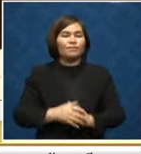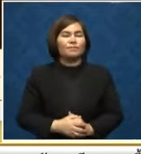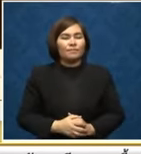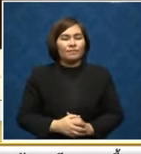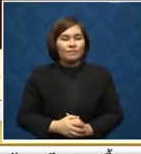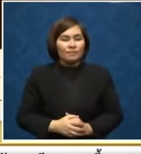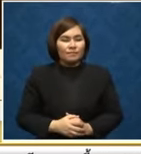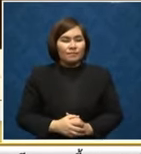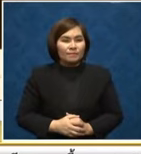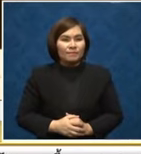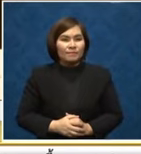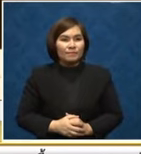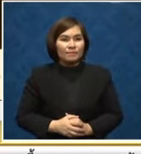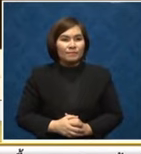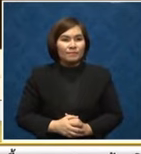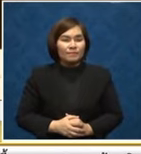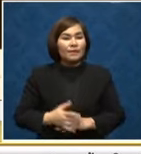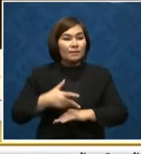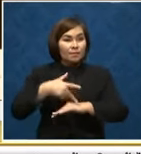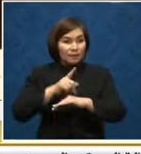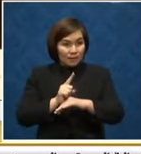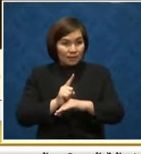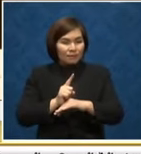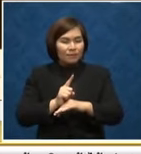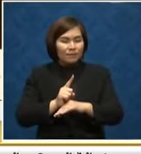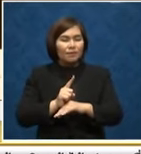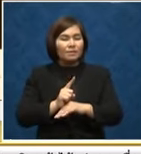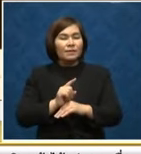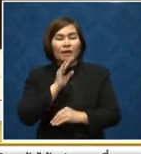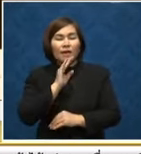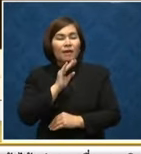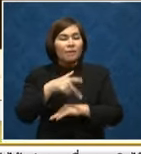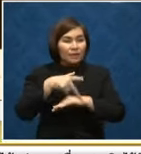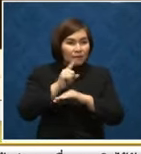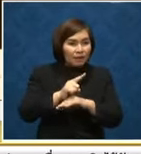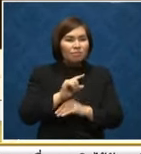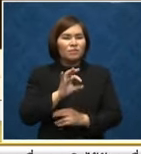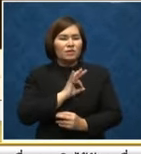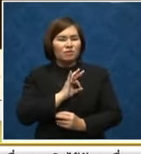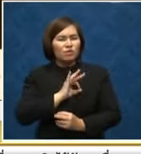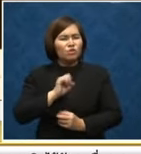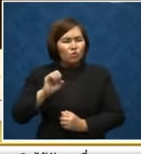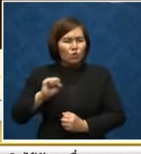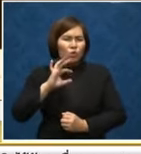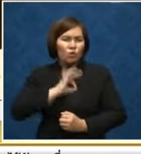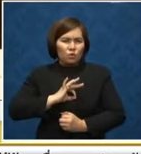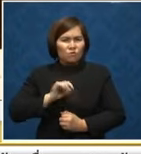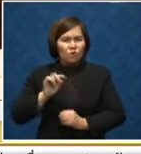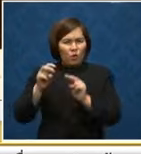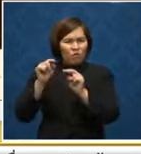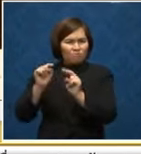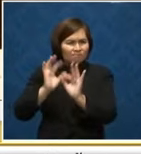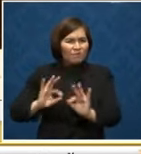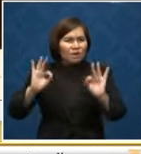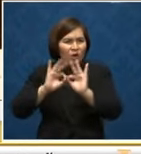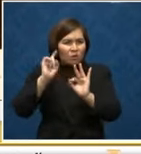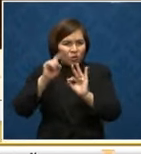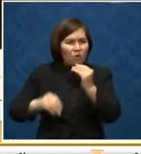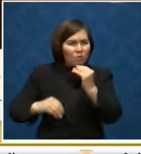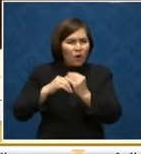หรือสมาชิกเห็นว่ามีเรื่องที่จำเป็นนะจะต้องประชุมเ